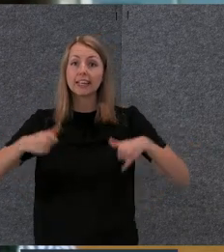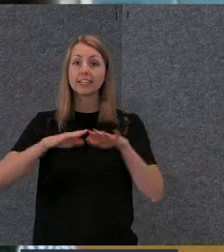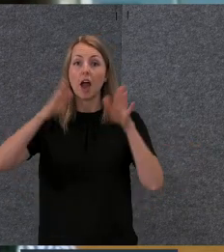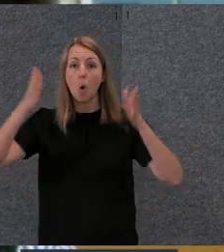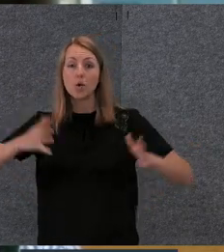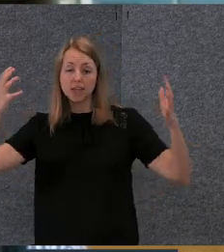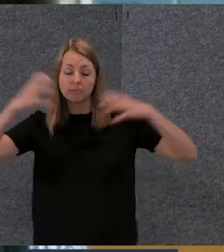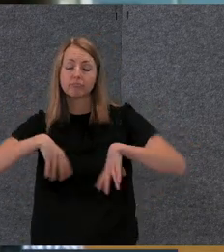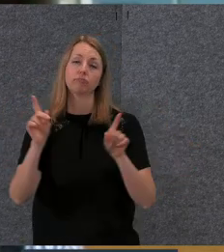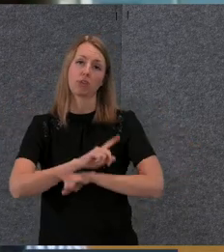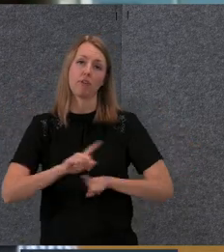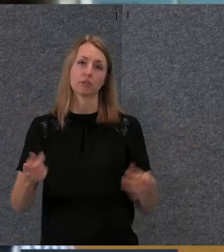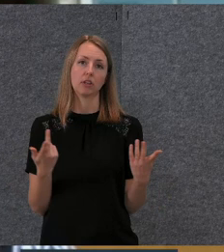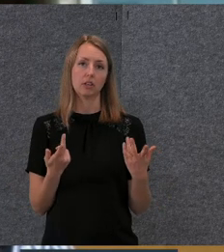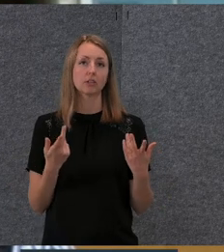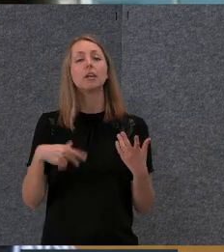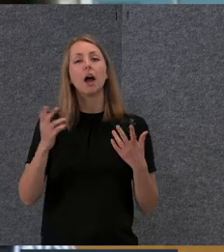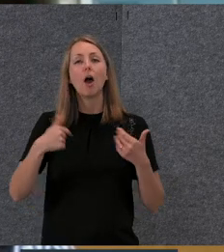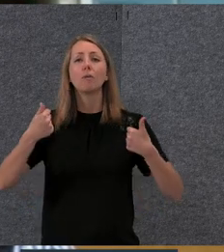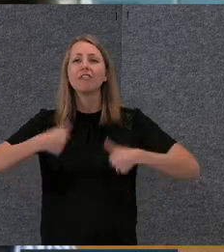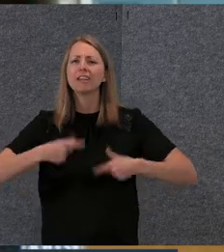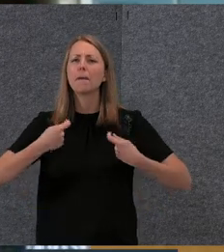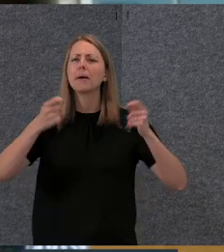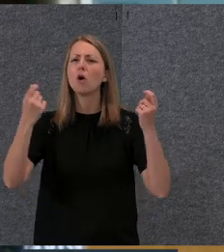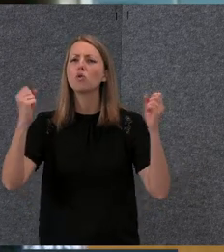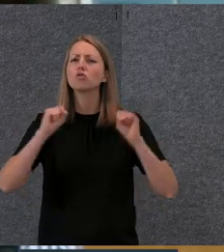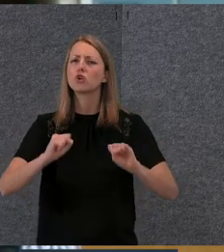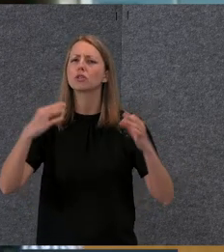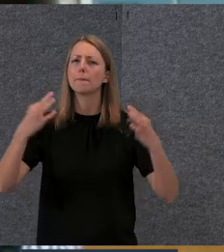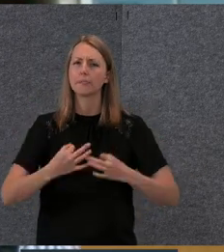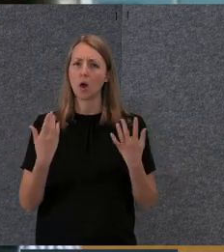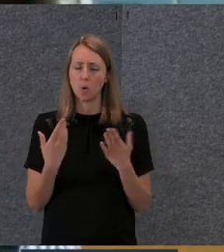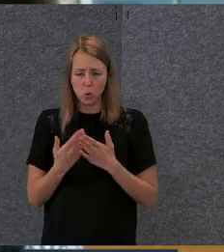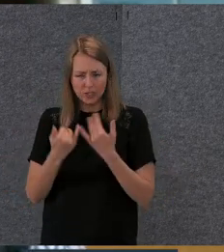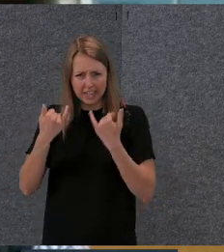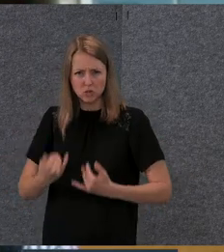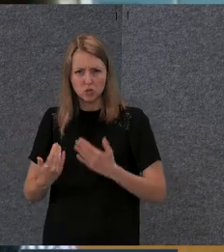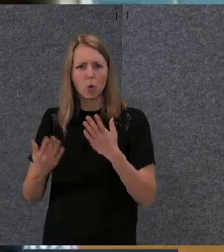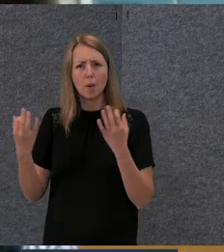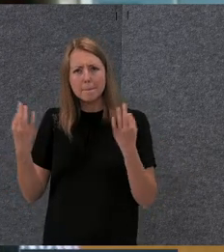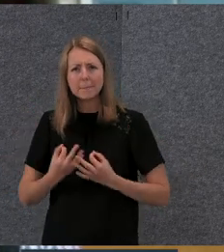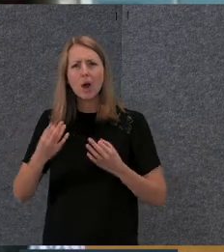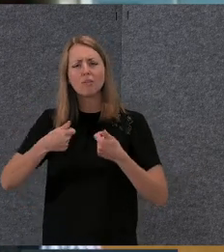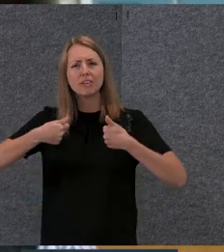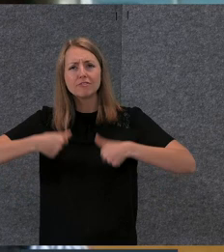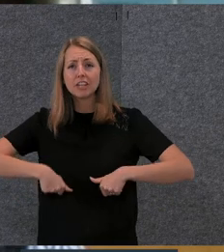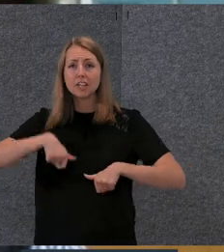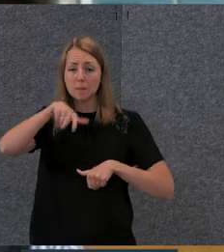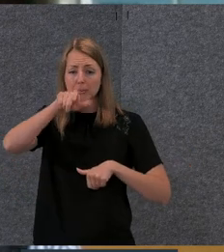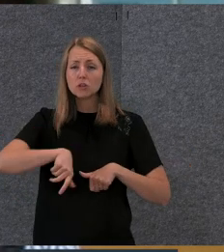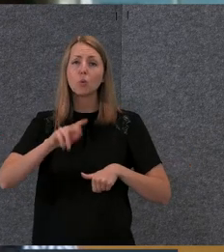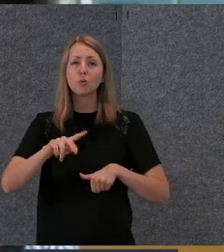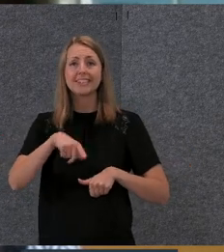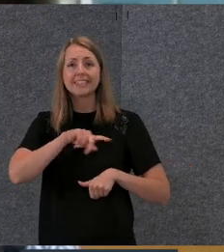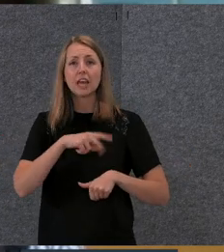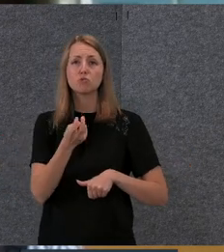Wirtschaftlichkeit abhängig gemacht. Wir haben die Pflicht, dass Brandschutz gewährleistet sein muss. Und wir werden aus ökologischen Gründen auch die Pflicht brauchen, dass jemand Strom selber